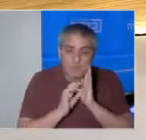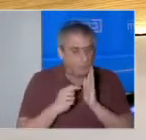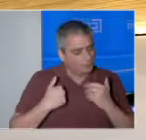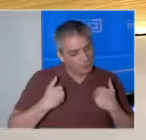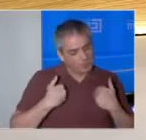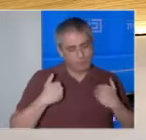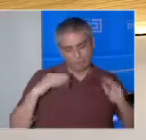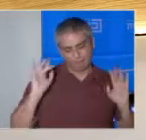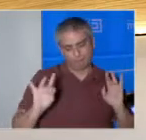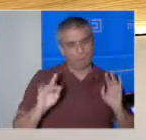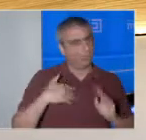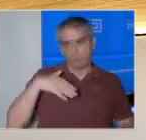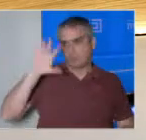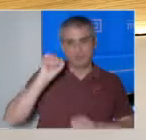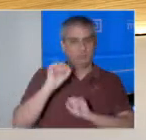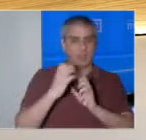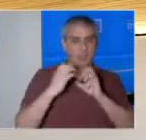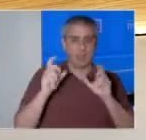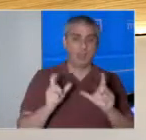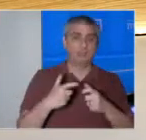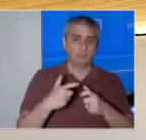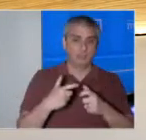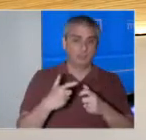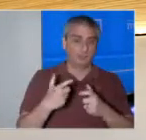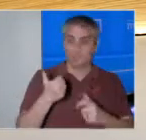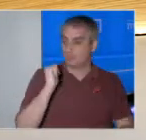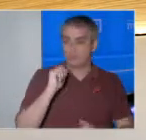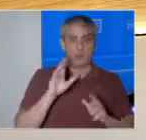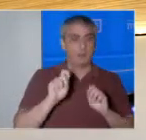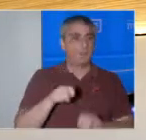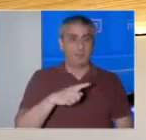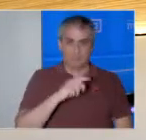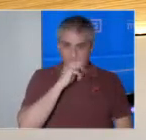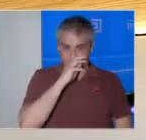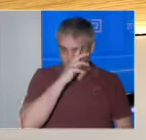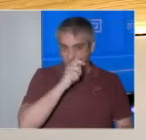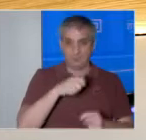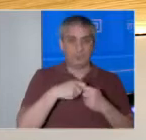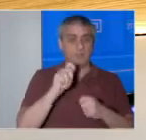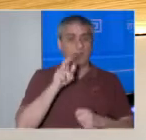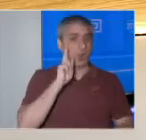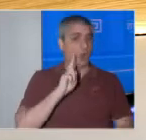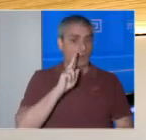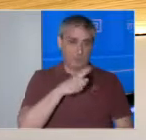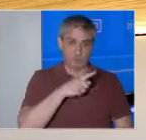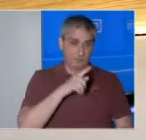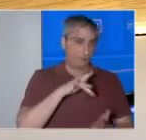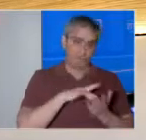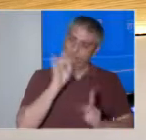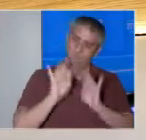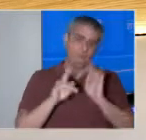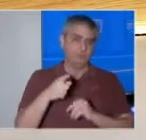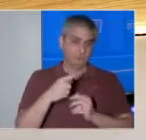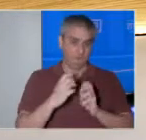אז אנחנו לא נצביע בעד הארכת הסגר. אתמול במליאת הכנסת, חברי כחול לבן שנכחו במליאה,